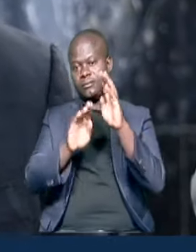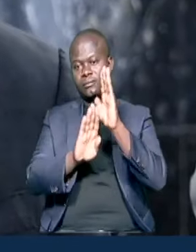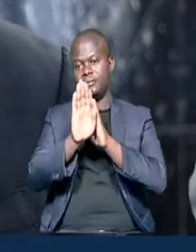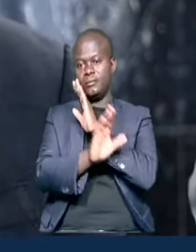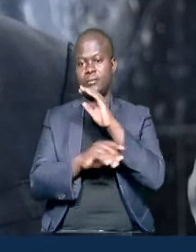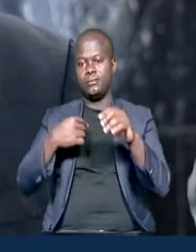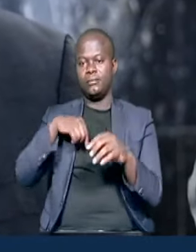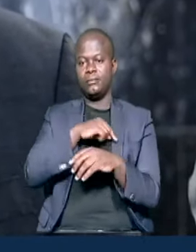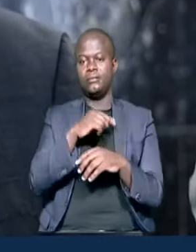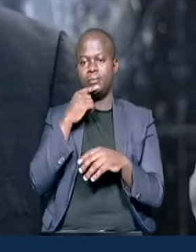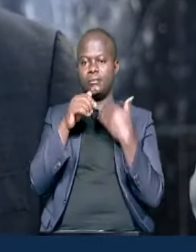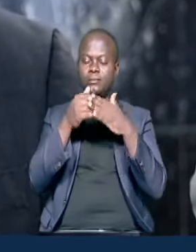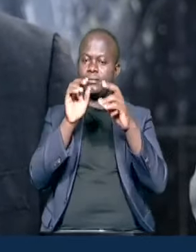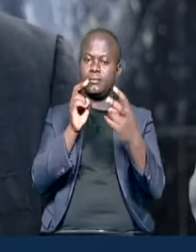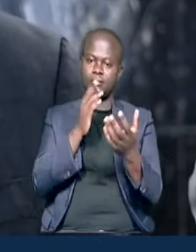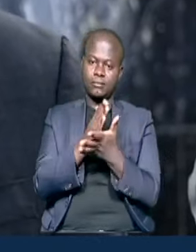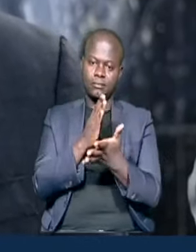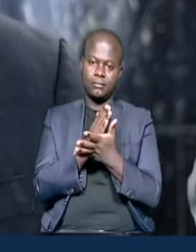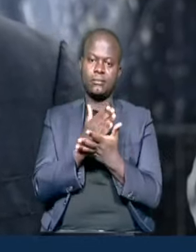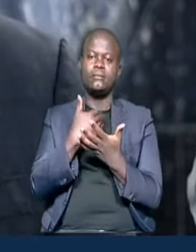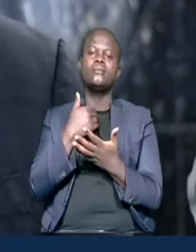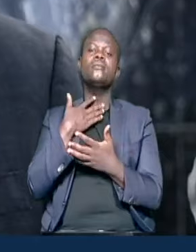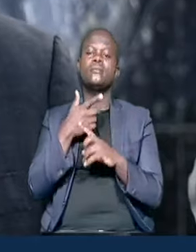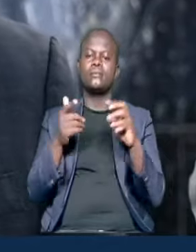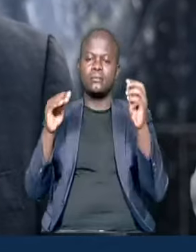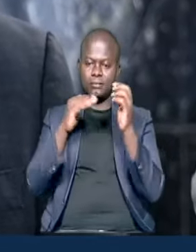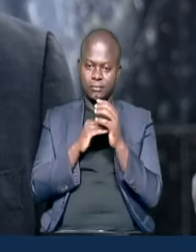igihugu cyacu so ntabwo ariko rwose bamufite inyota kandi